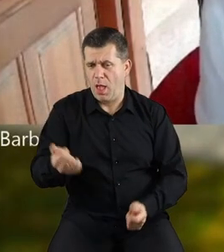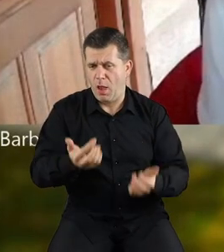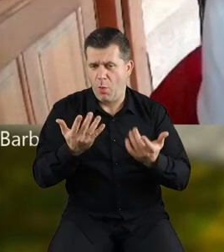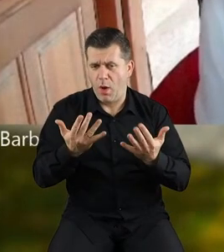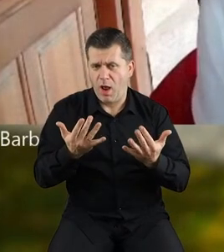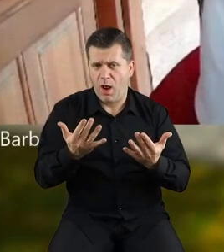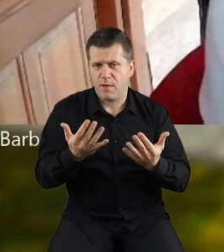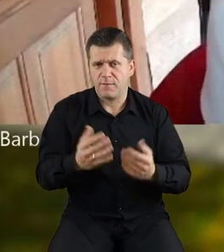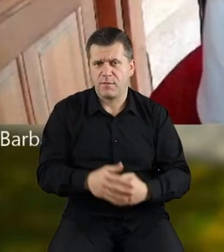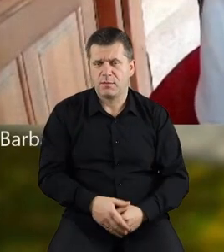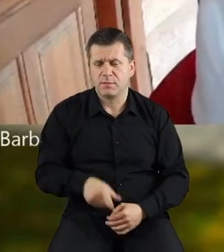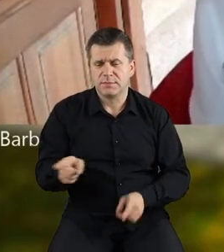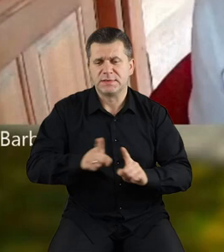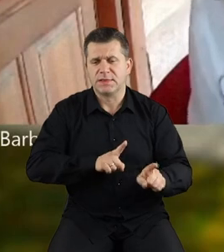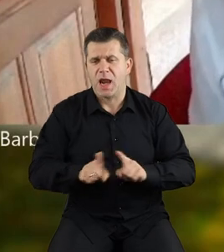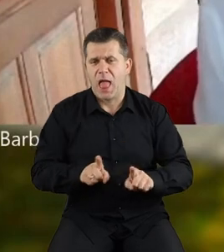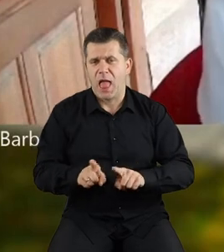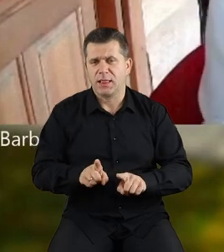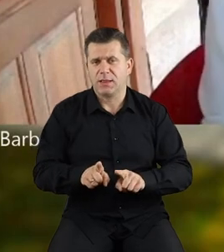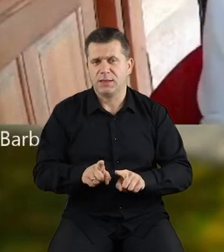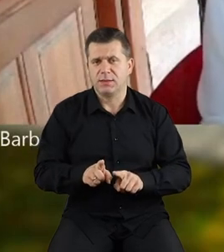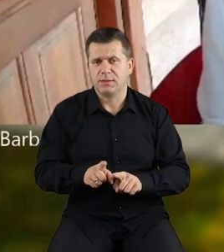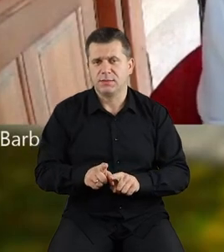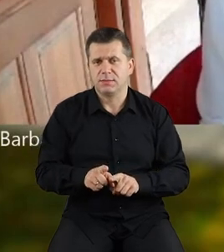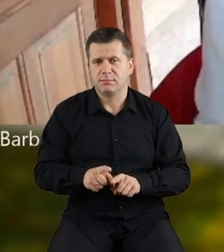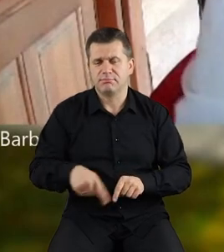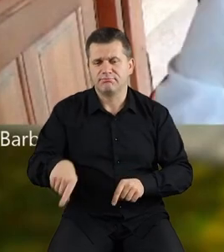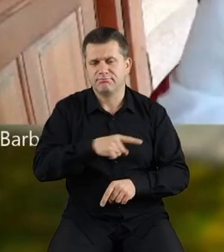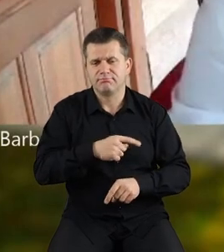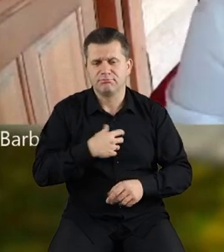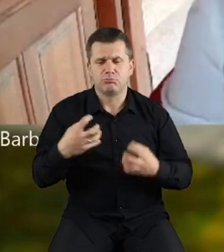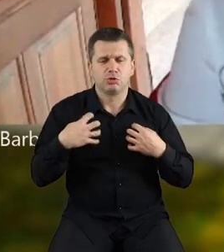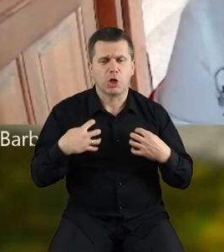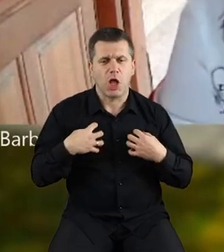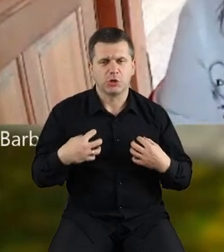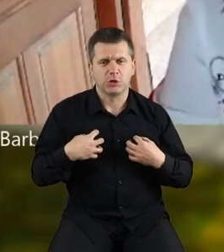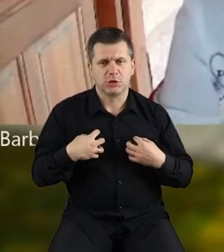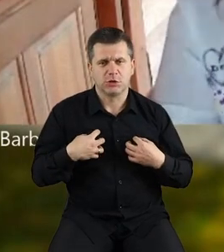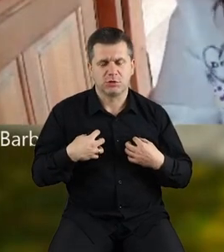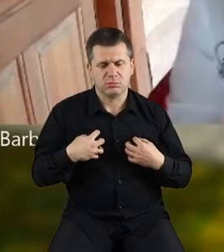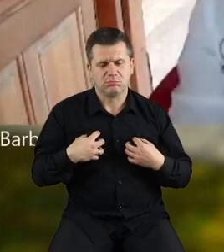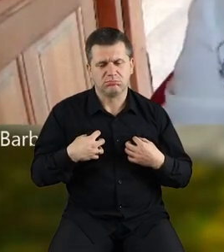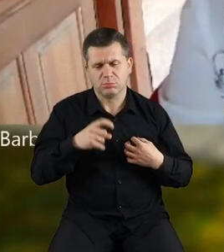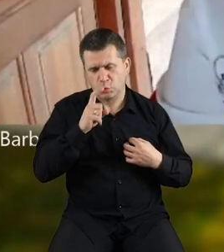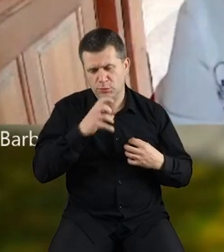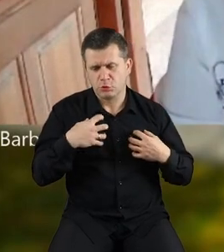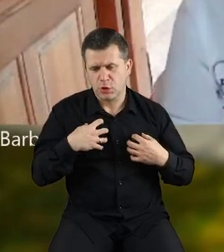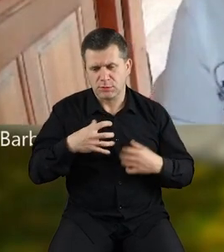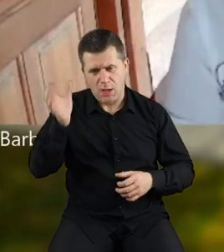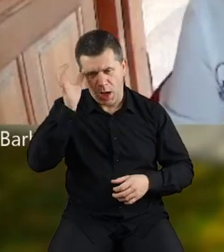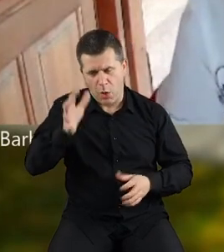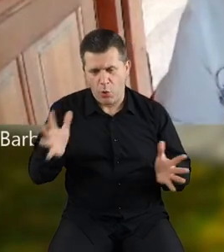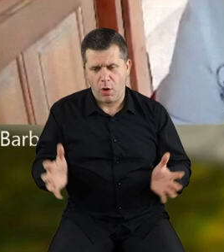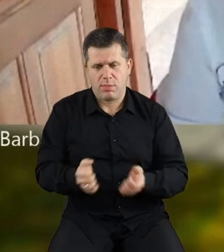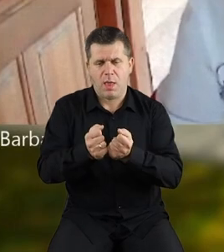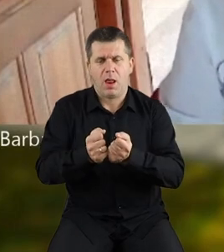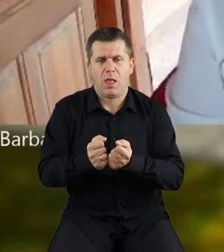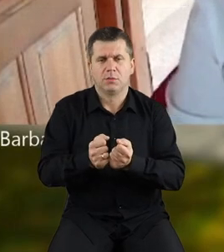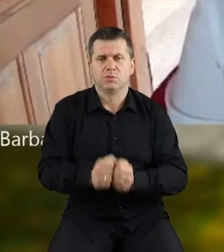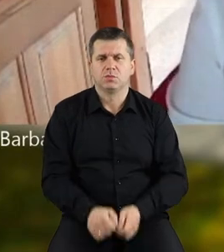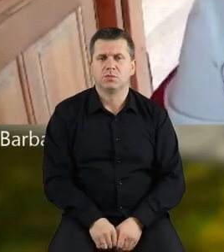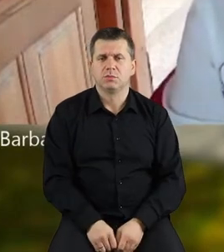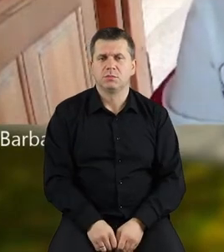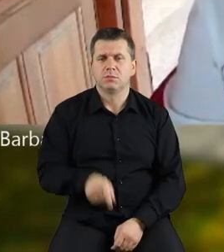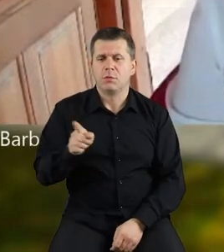chyba najłatwiej jest też te ślady takich traumatycznych przejść autorów